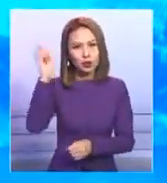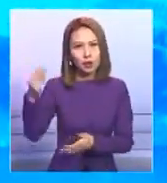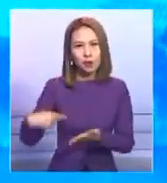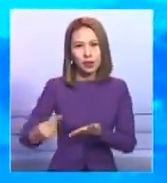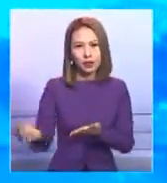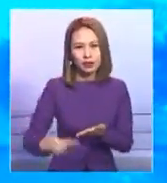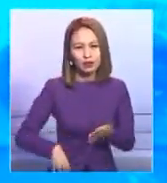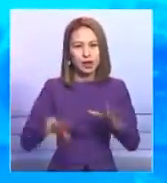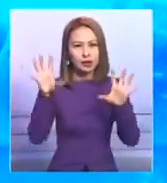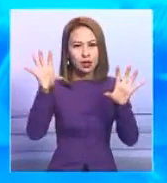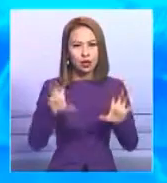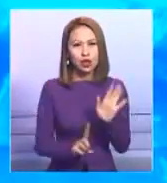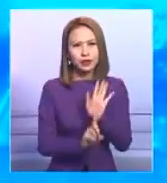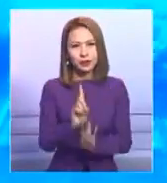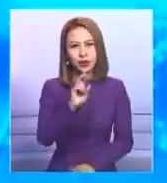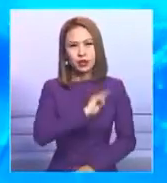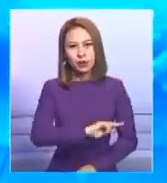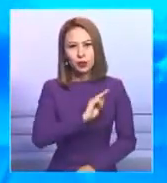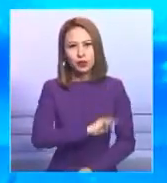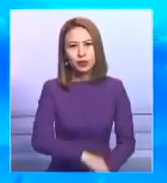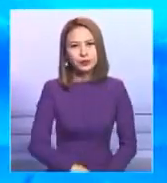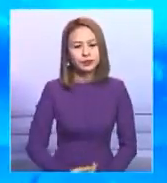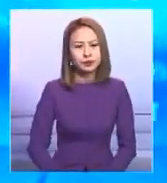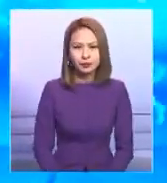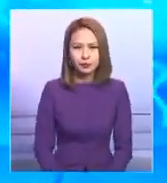олар заңды күшіне енді.